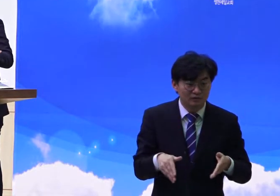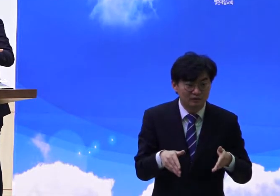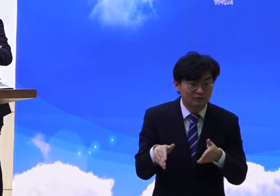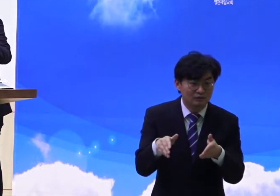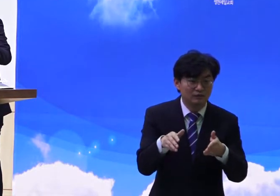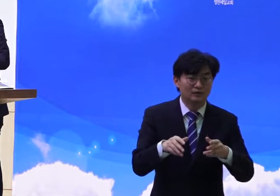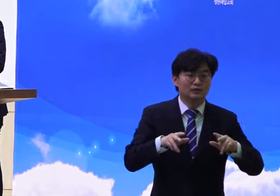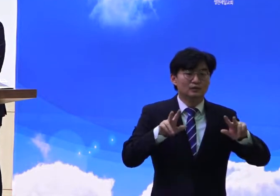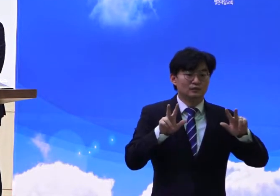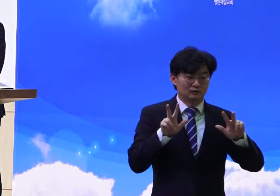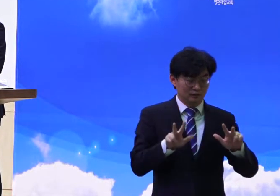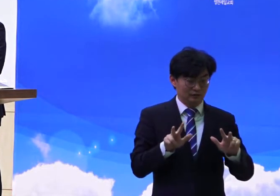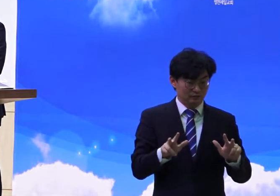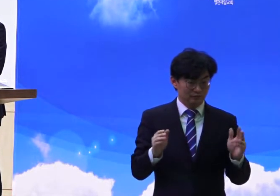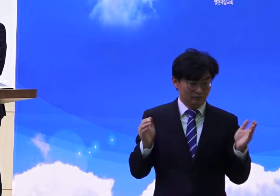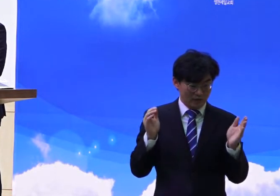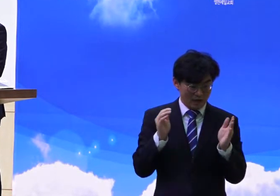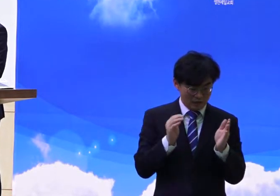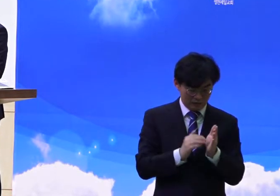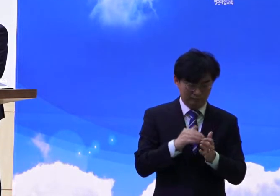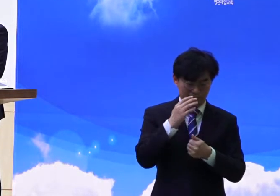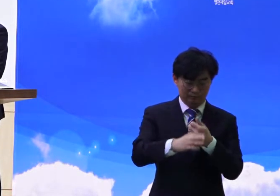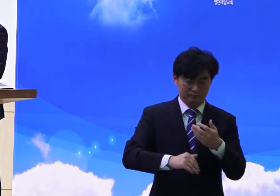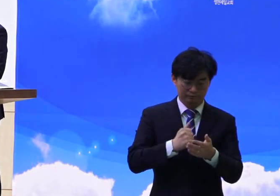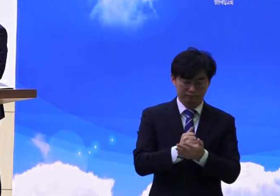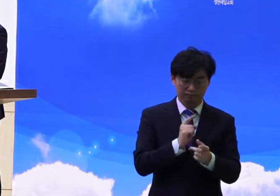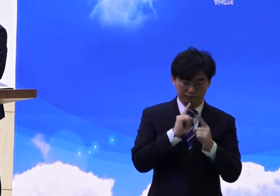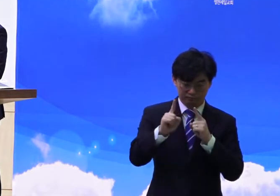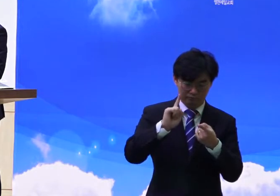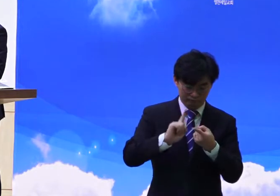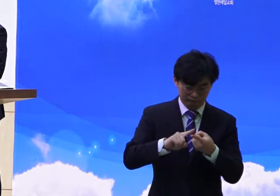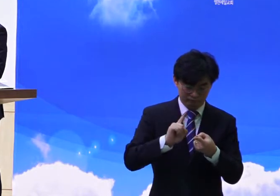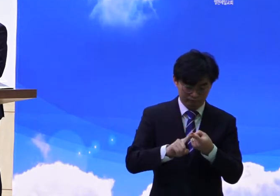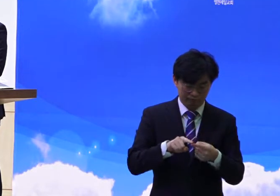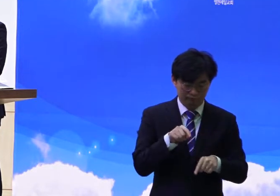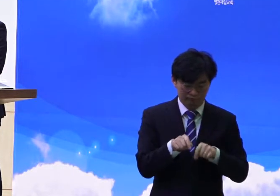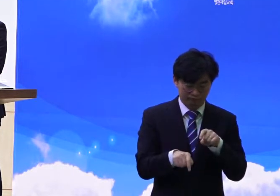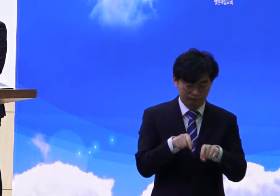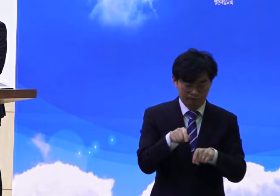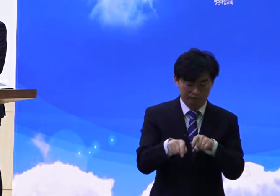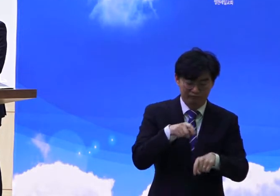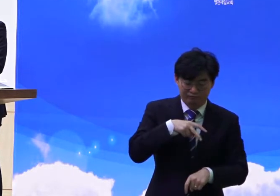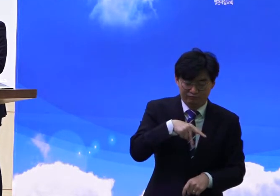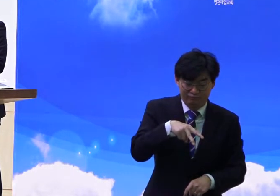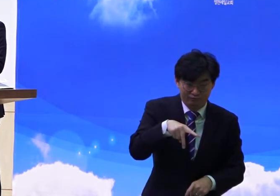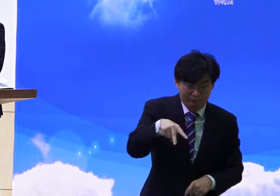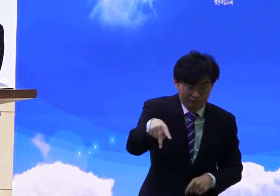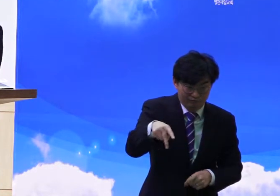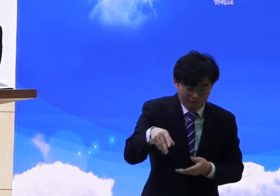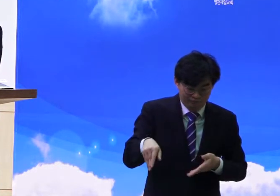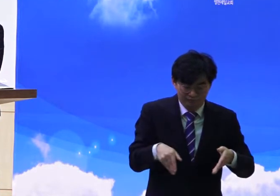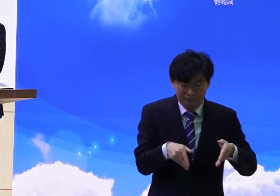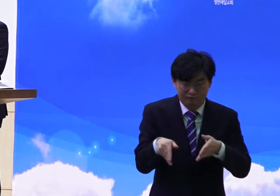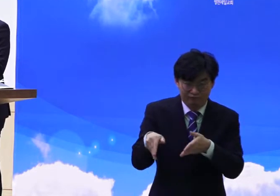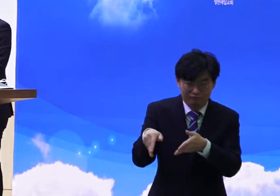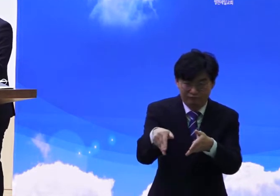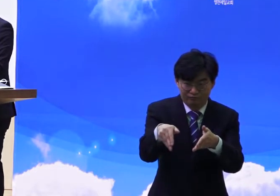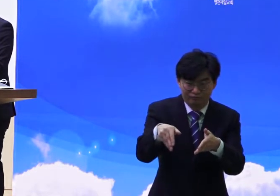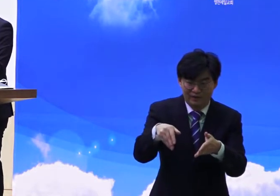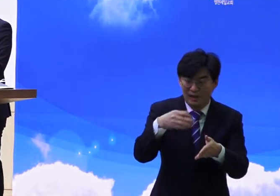그동안 길을 계속 걸어왔죠. 하나님 인도하시는 대로 구름 기둥과 불 기둥이 이끄시는 대로 그렇게 길을 따라서 힘든